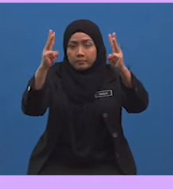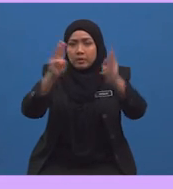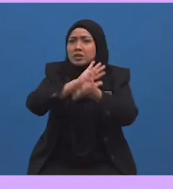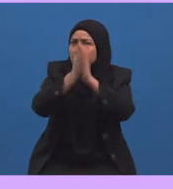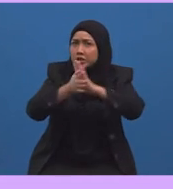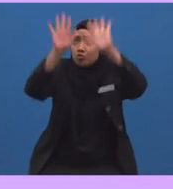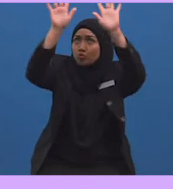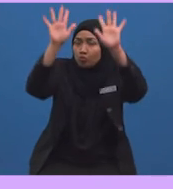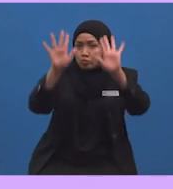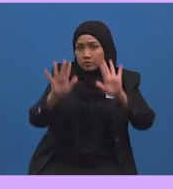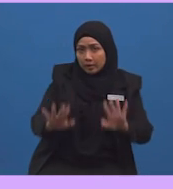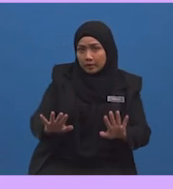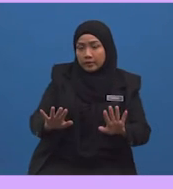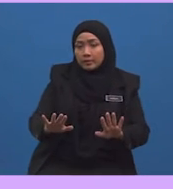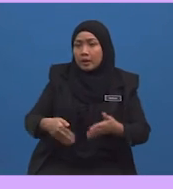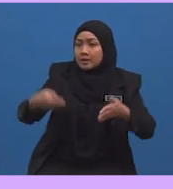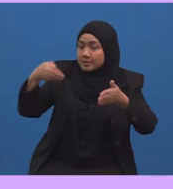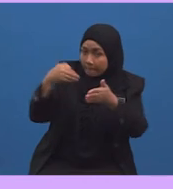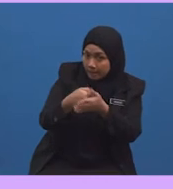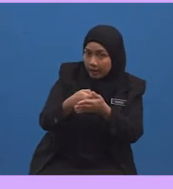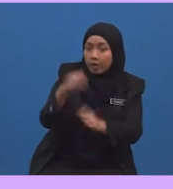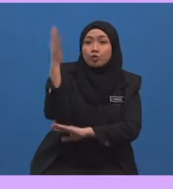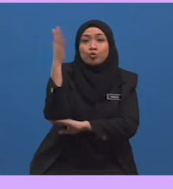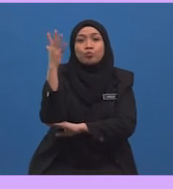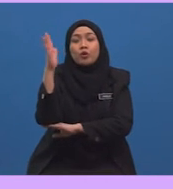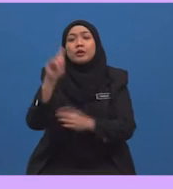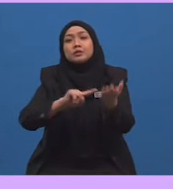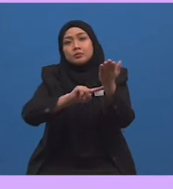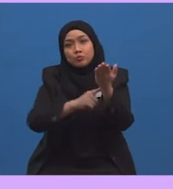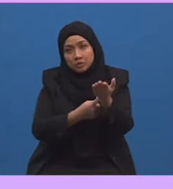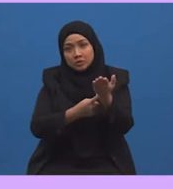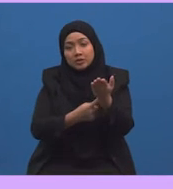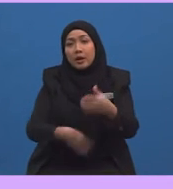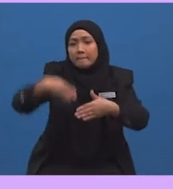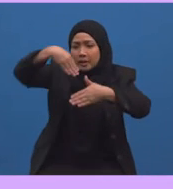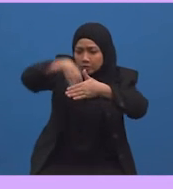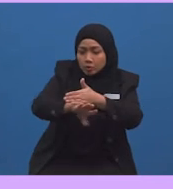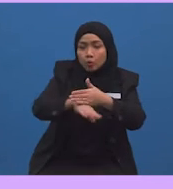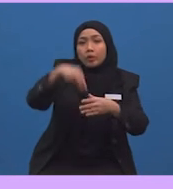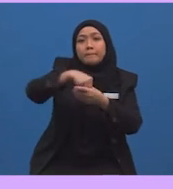turun akan sampai ke tumbuhan dan tanah-tanah di muka bumi.